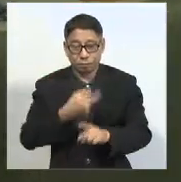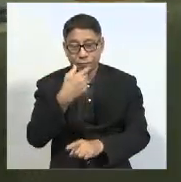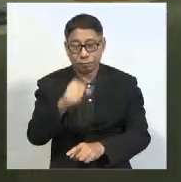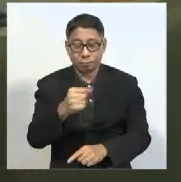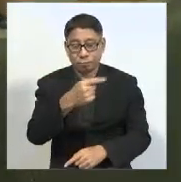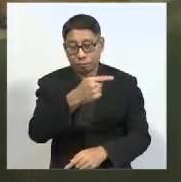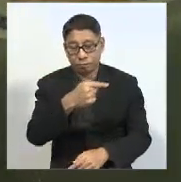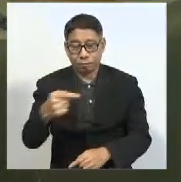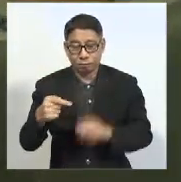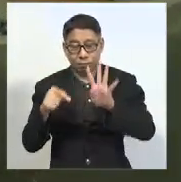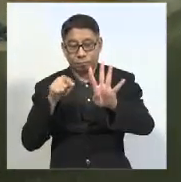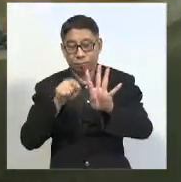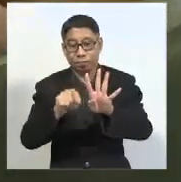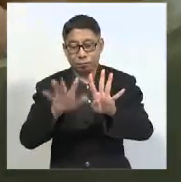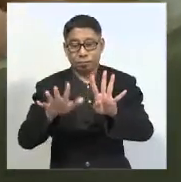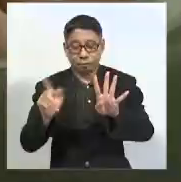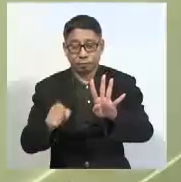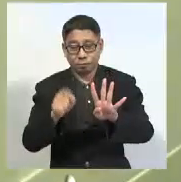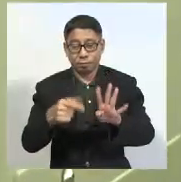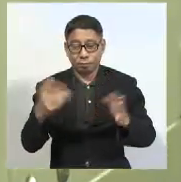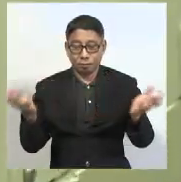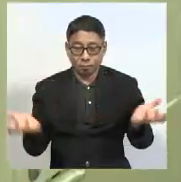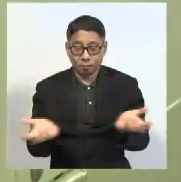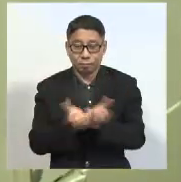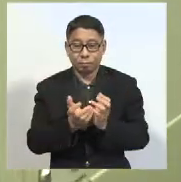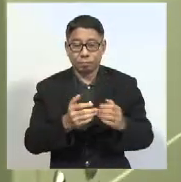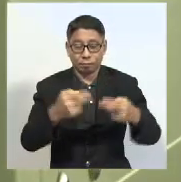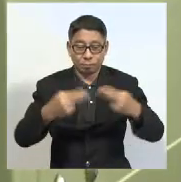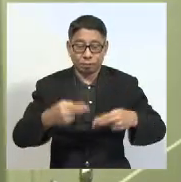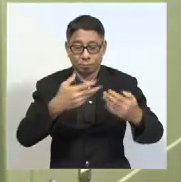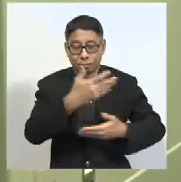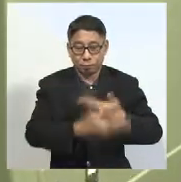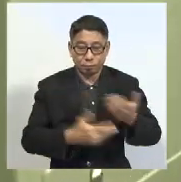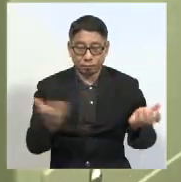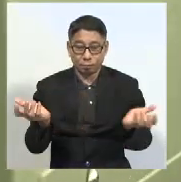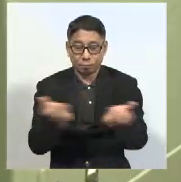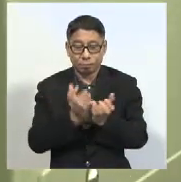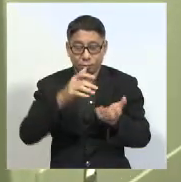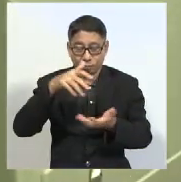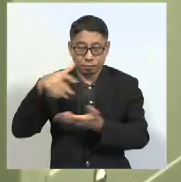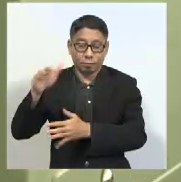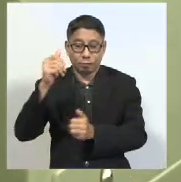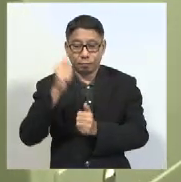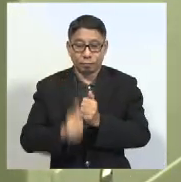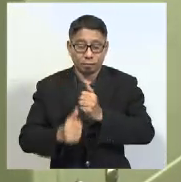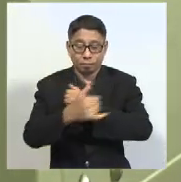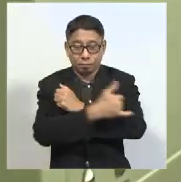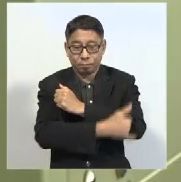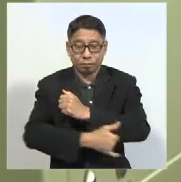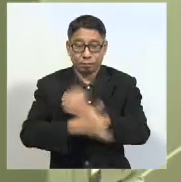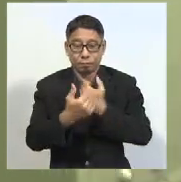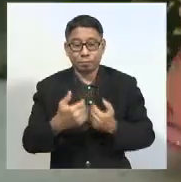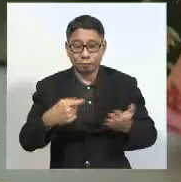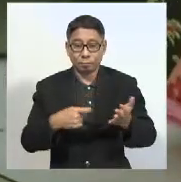ที่ติดลบอยู่ที่ 4.5% นั้นเป็นผลมาจากสงครามการค้าที่กระทบการส่งออกในทุกๆประเทศค่ะ